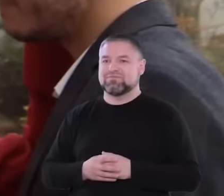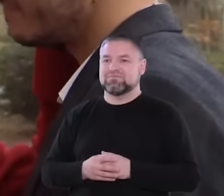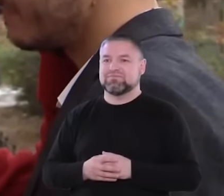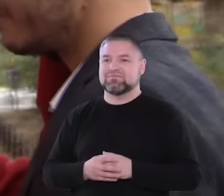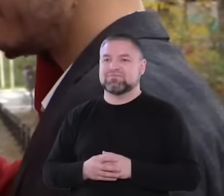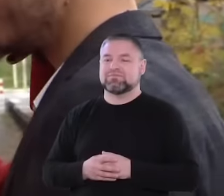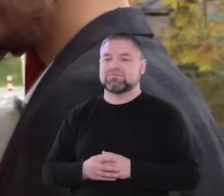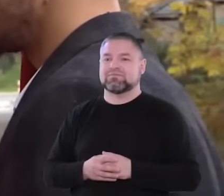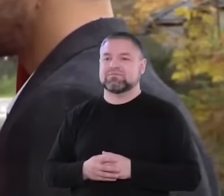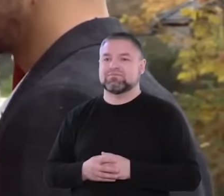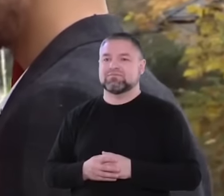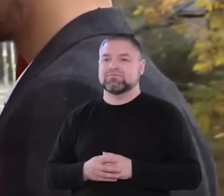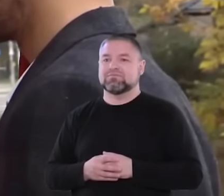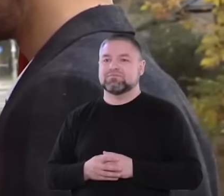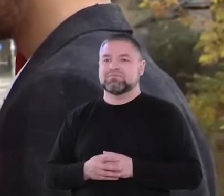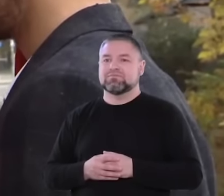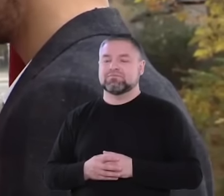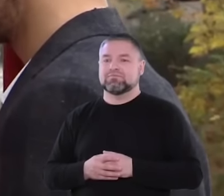tak.